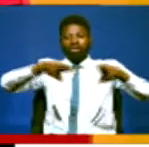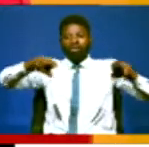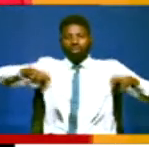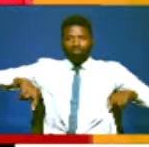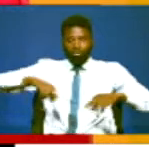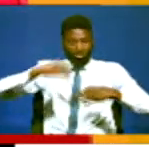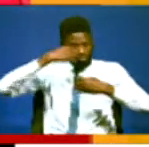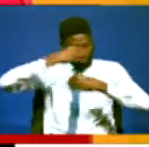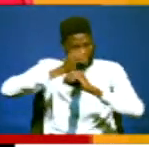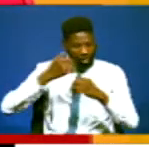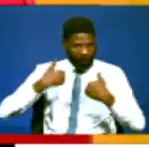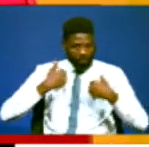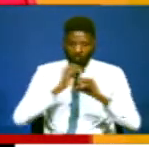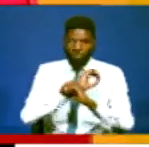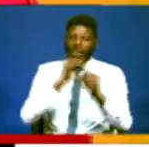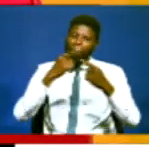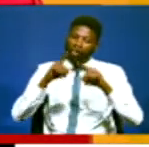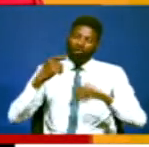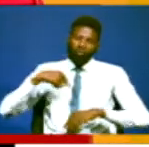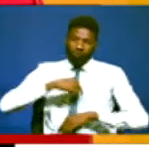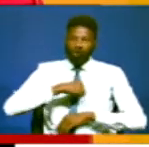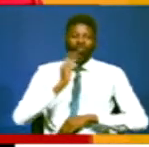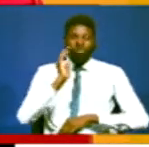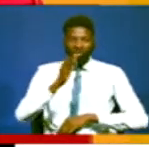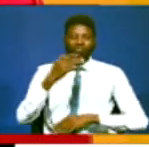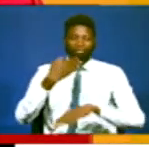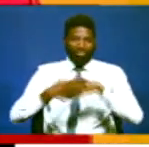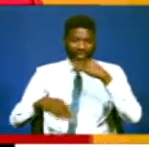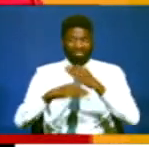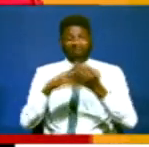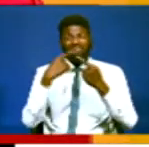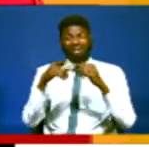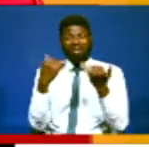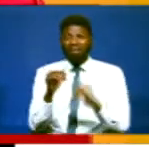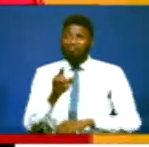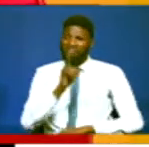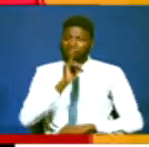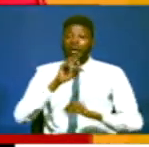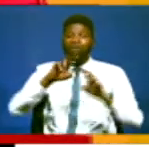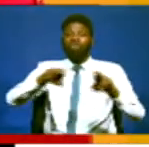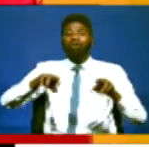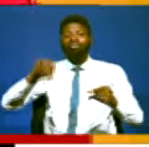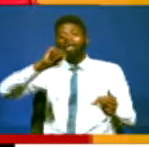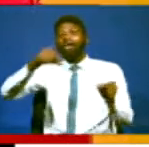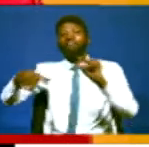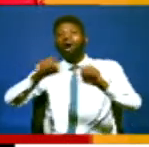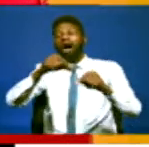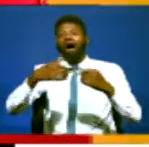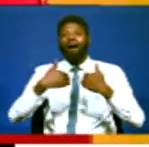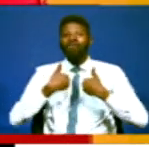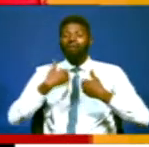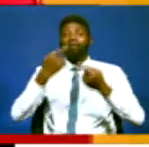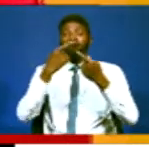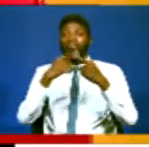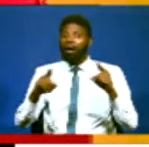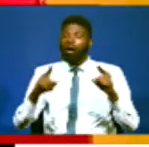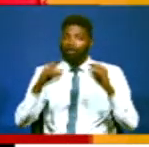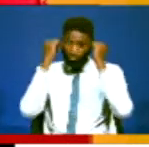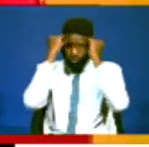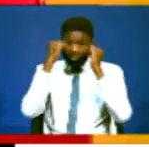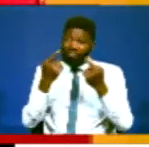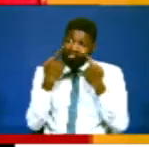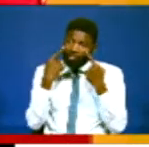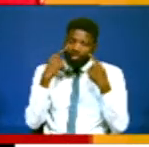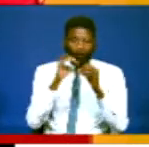wanasema maabara yapo na watoto kule shuleni, unajua hawayaoni. Watoto hawa hata wanaposikia hivyo wanaanza kukosa